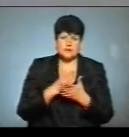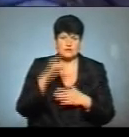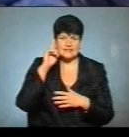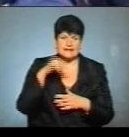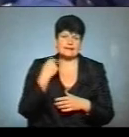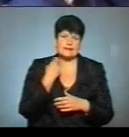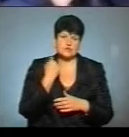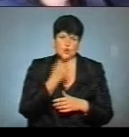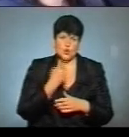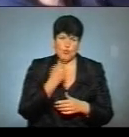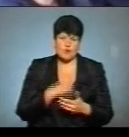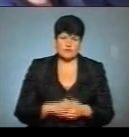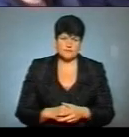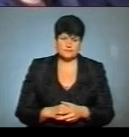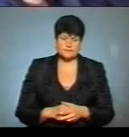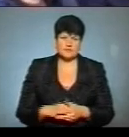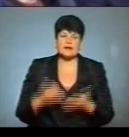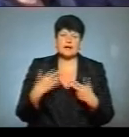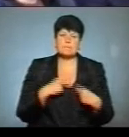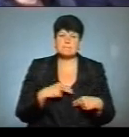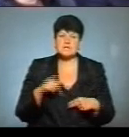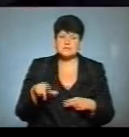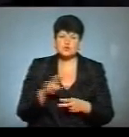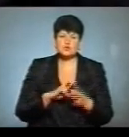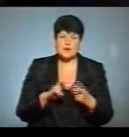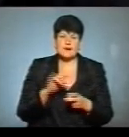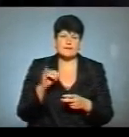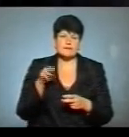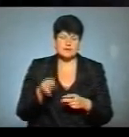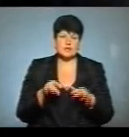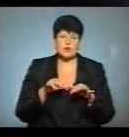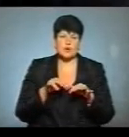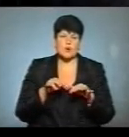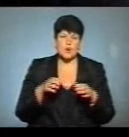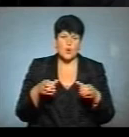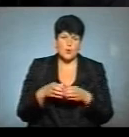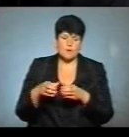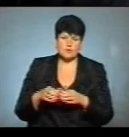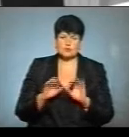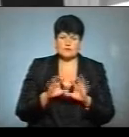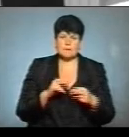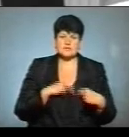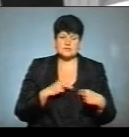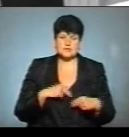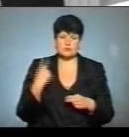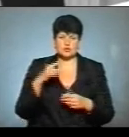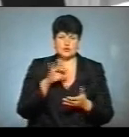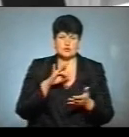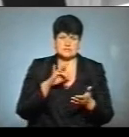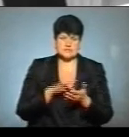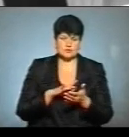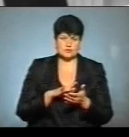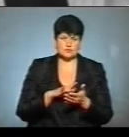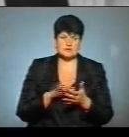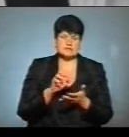англійської мови. Яких працівників шукають тернопільські IT-компанії, розповіла працівниця обласного центру зайнятості Олена